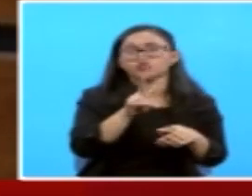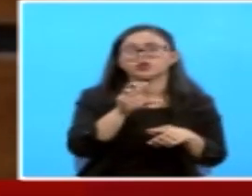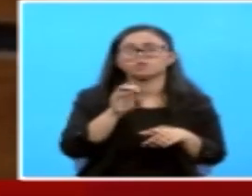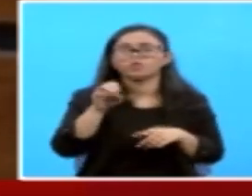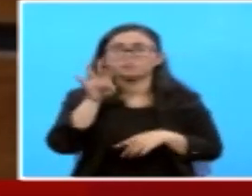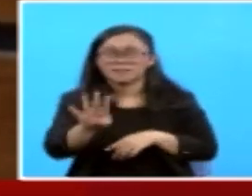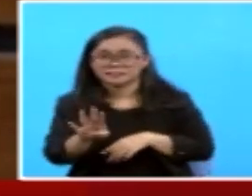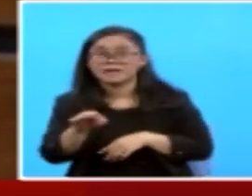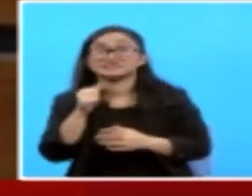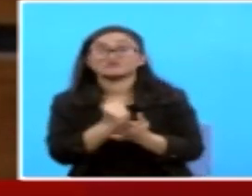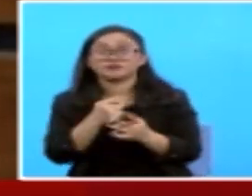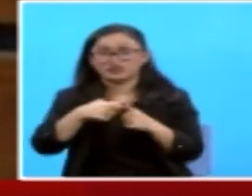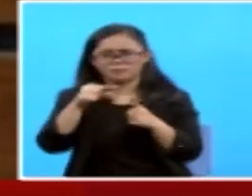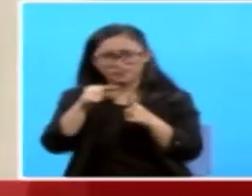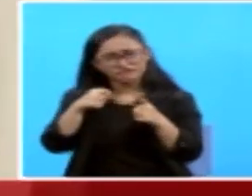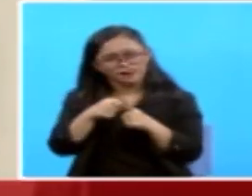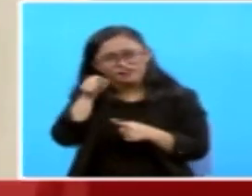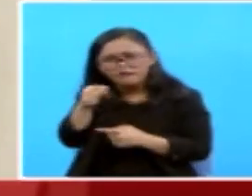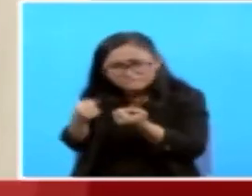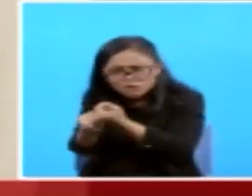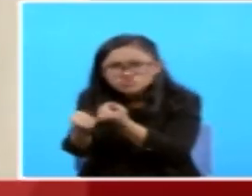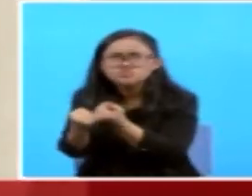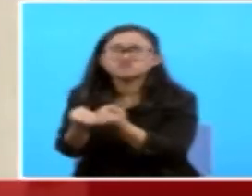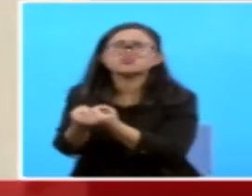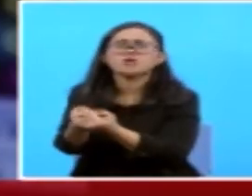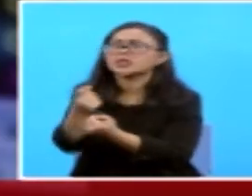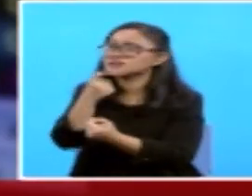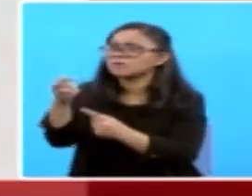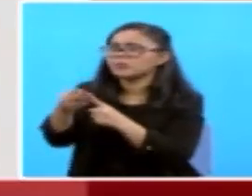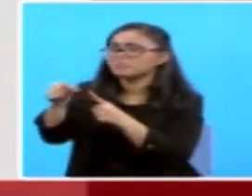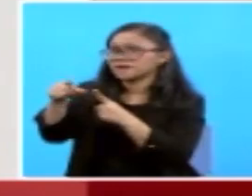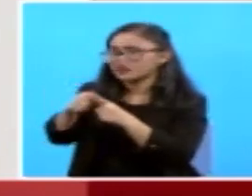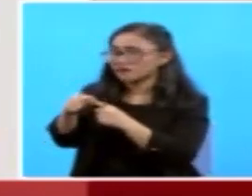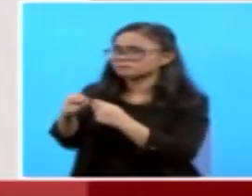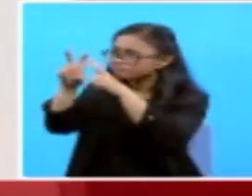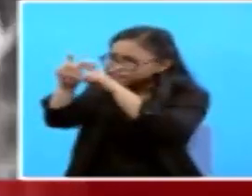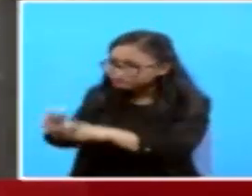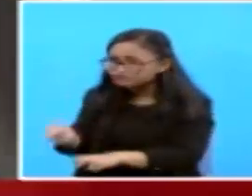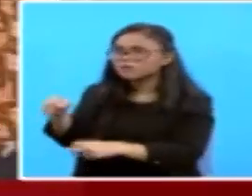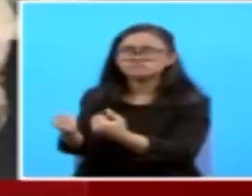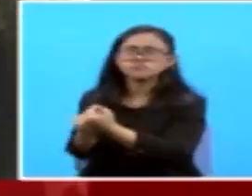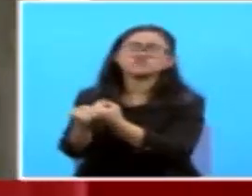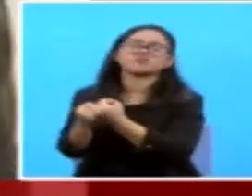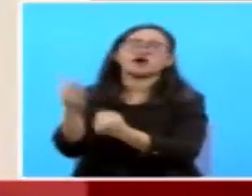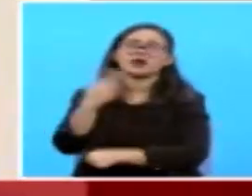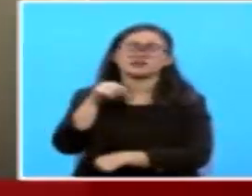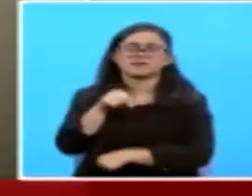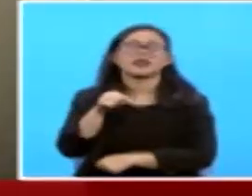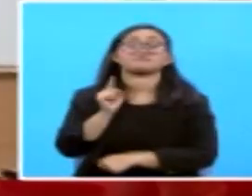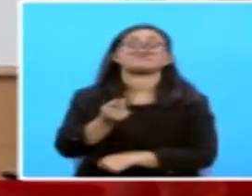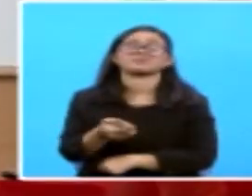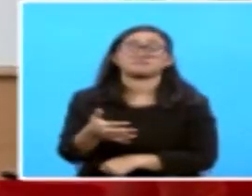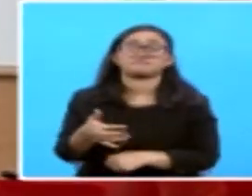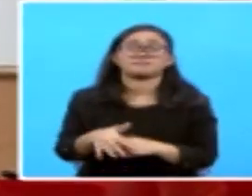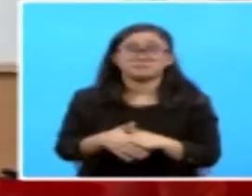KPK sendiri ini memberikan dukungan penuh kepada Badan Pemeriksa Keuangan terkait kasus sidang perdata pada hari ini, di mana